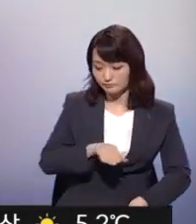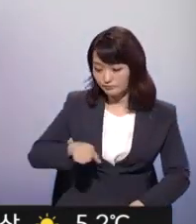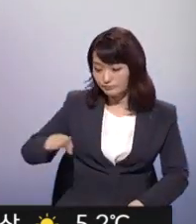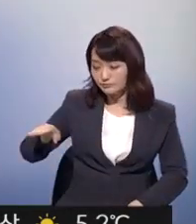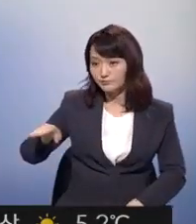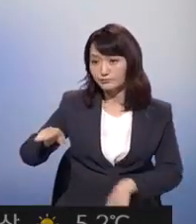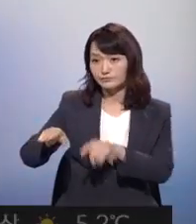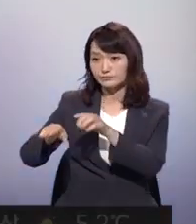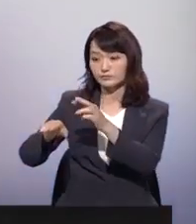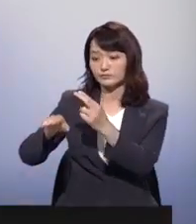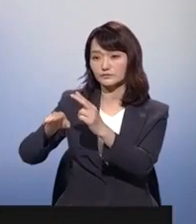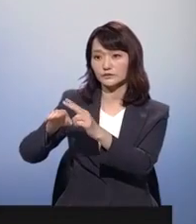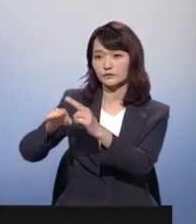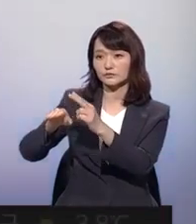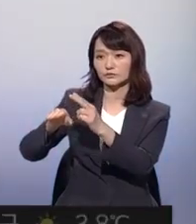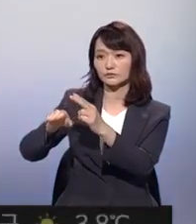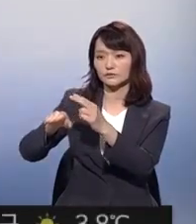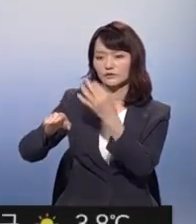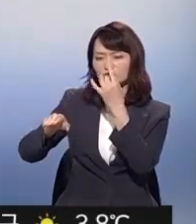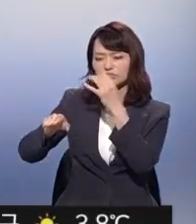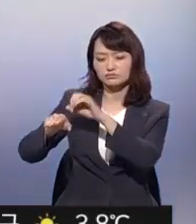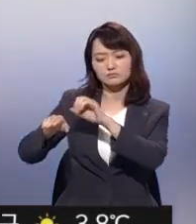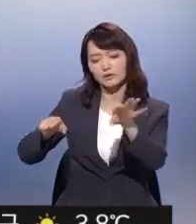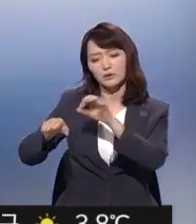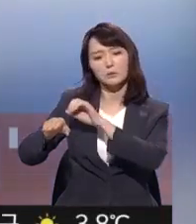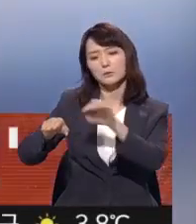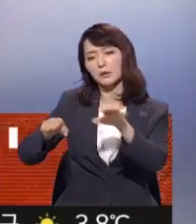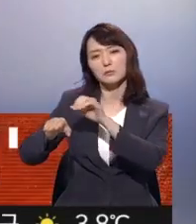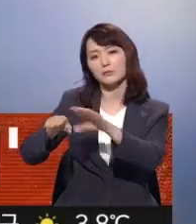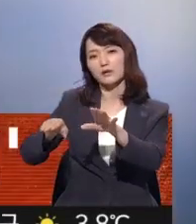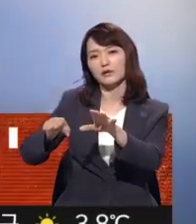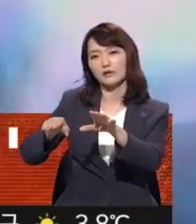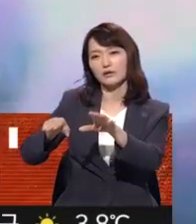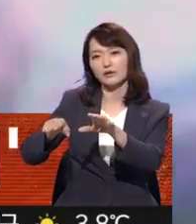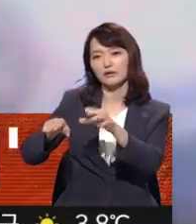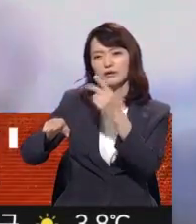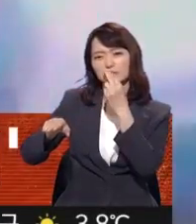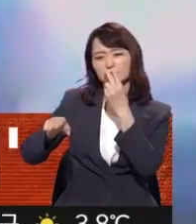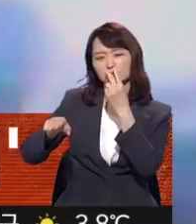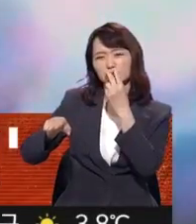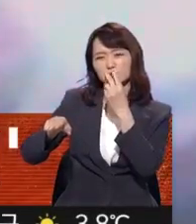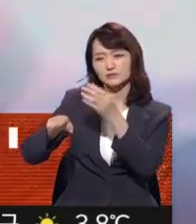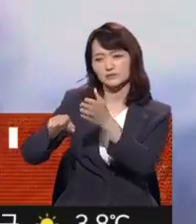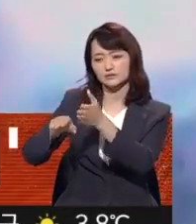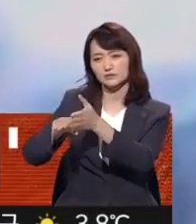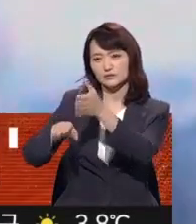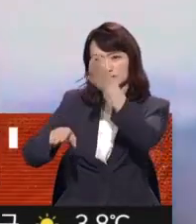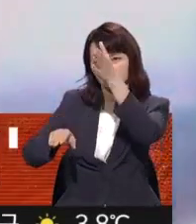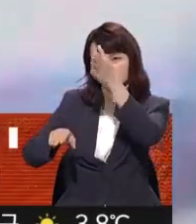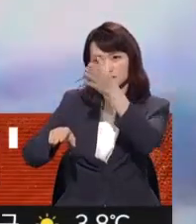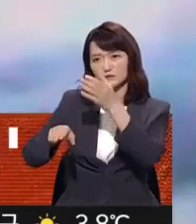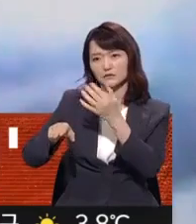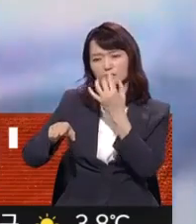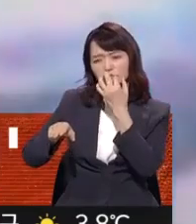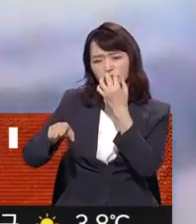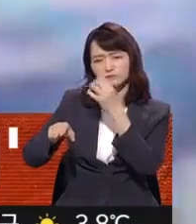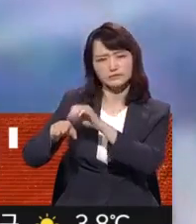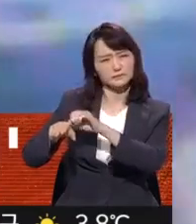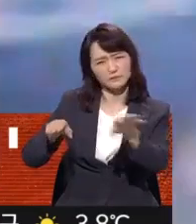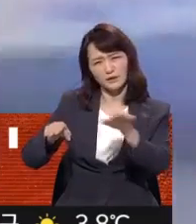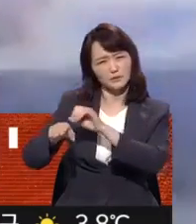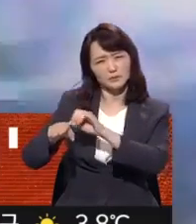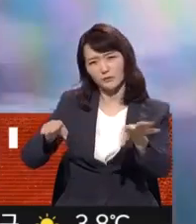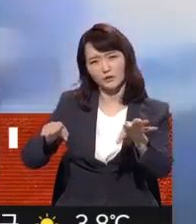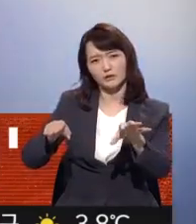그리고 쓰레기가 툭툭 계속 나와요 지금 난 정말 깔끔한 깔끔해서